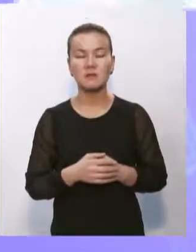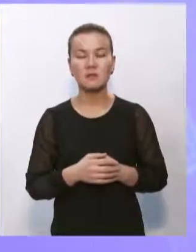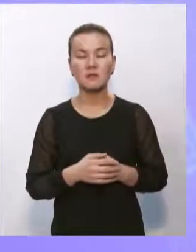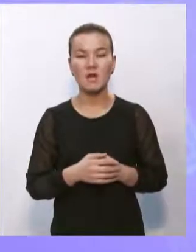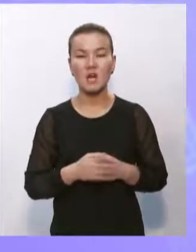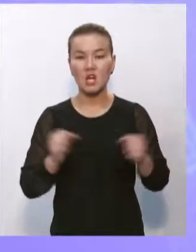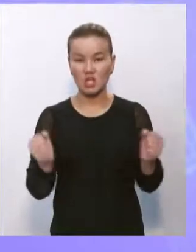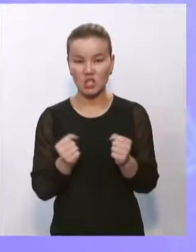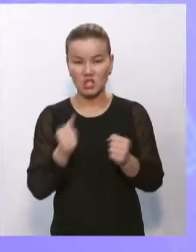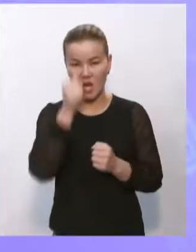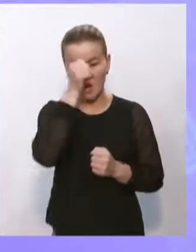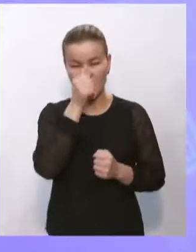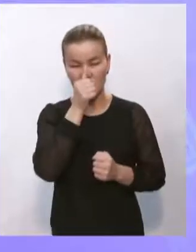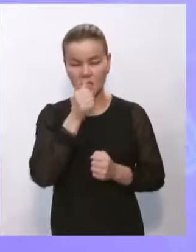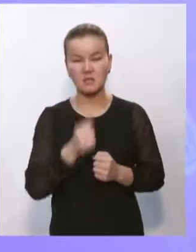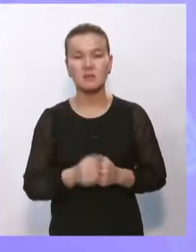Кыш айлары.